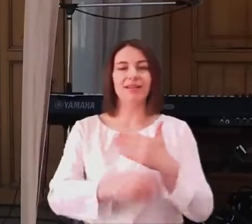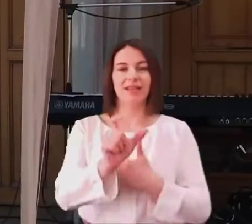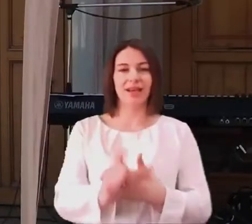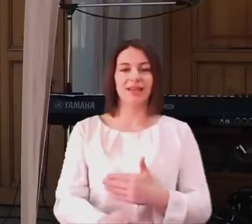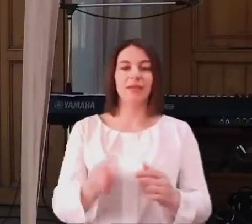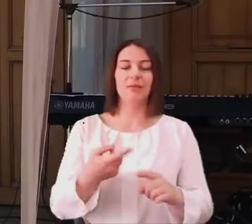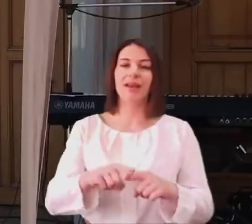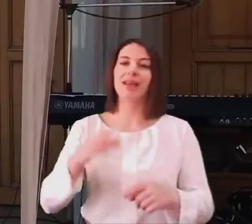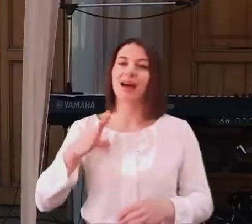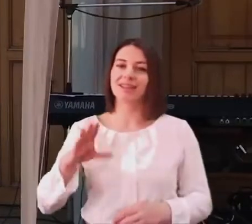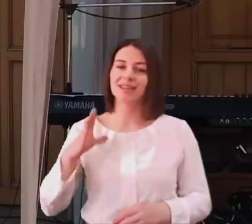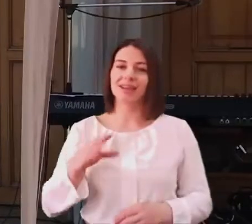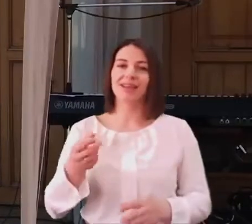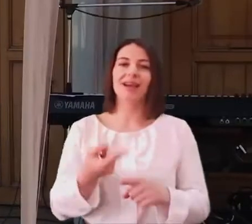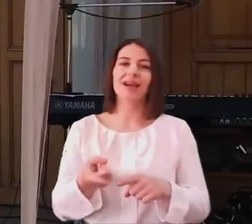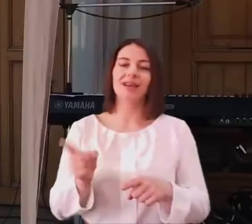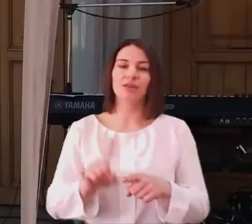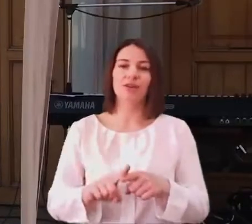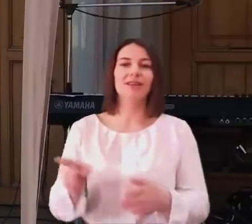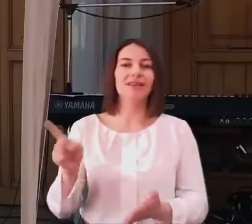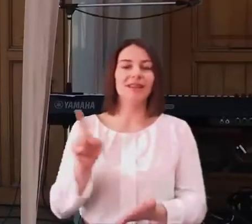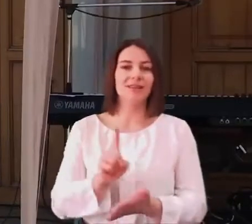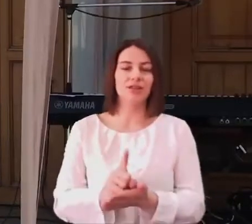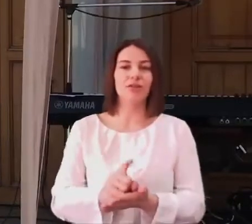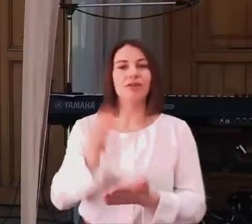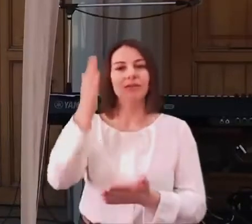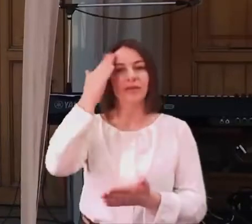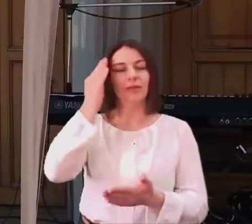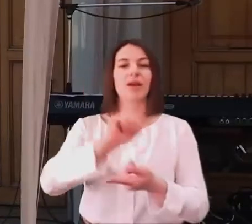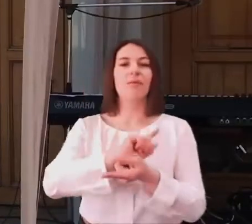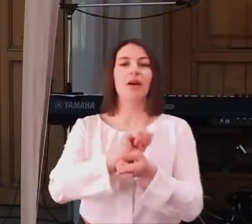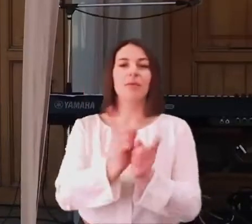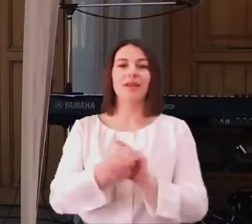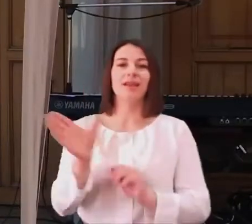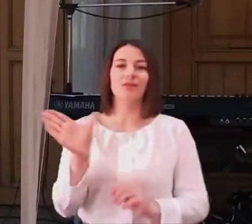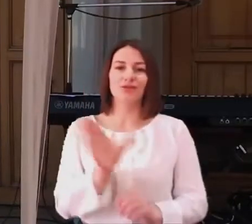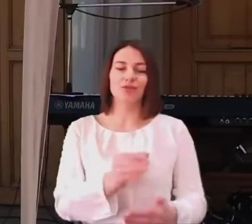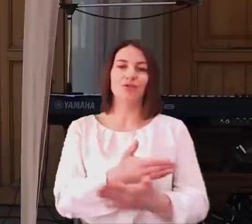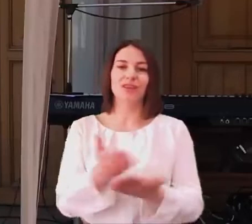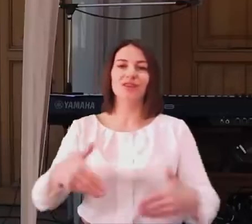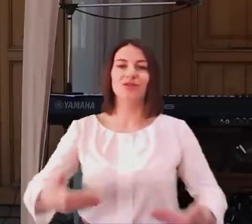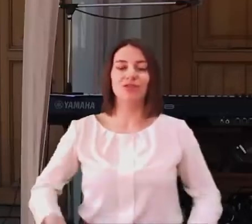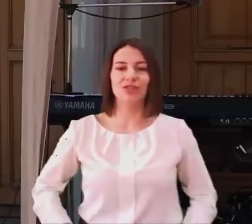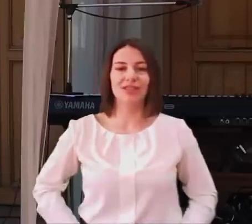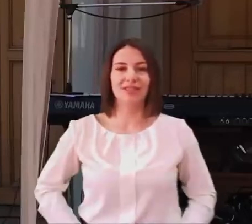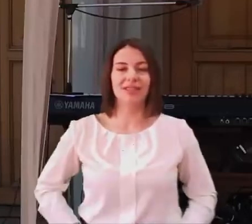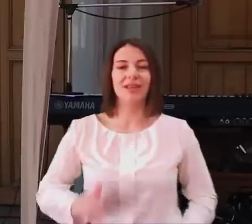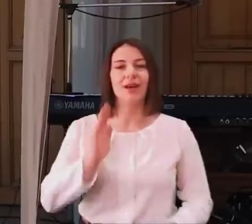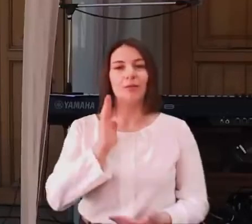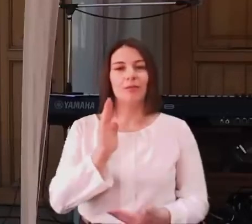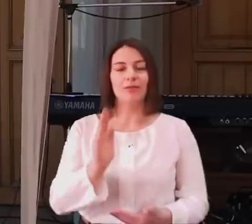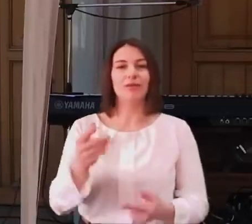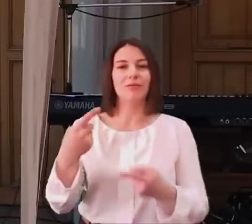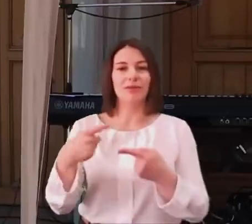которое может и должно и способно полностью поменять нашу жизнь. мы будем совершенно по-другому воспринимать эту